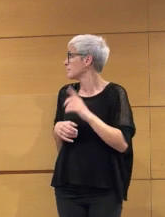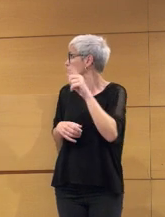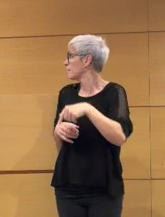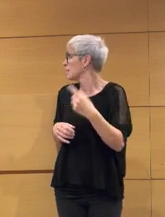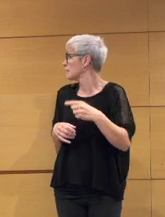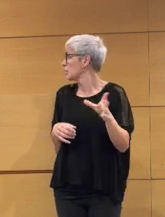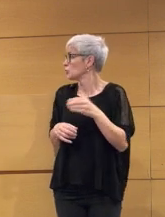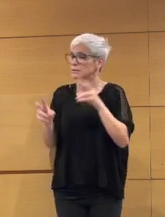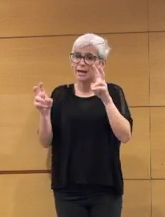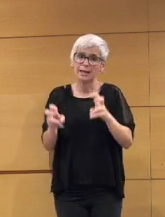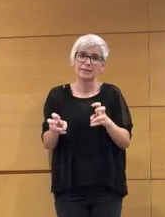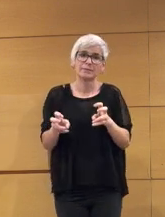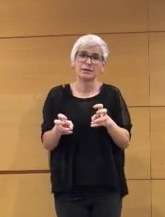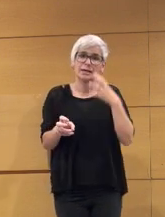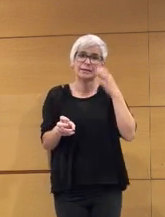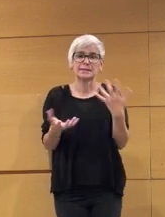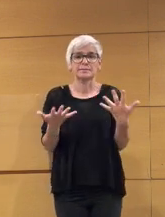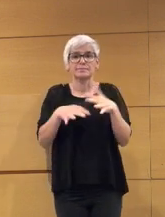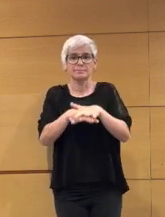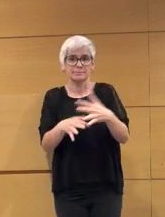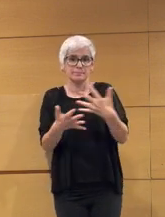hi ha tot el tema de la realitat mixta,